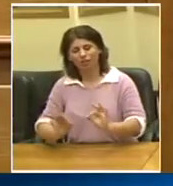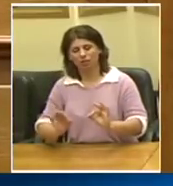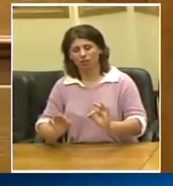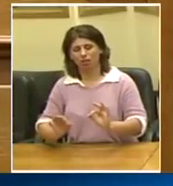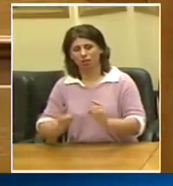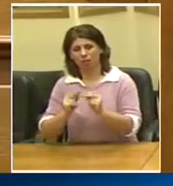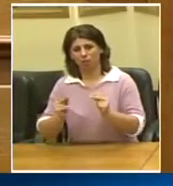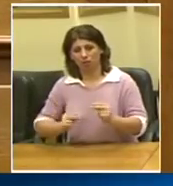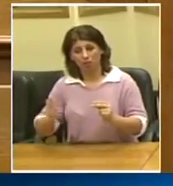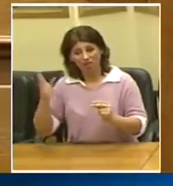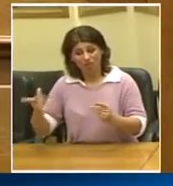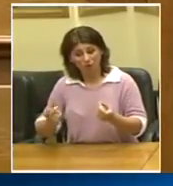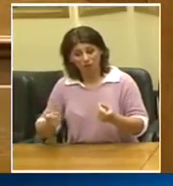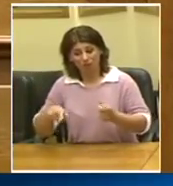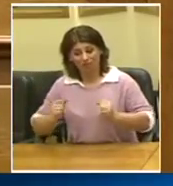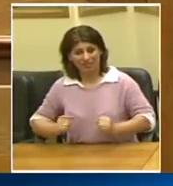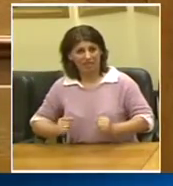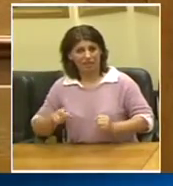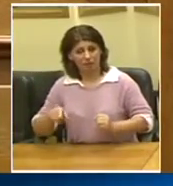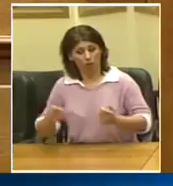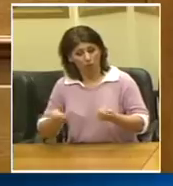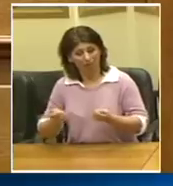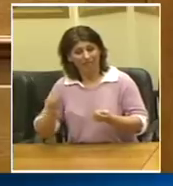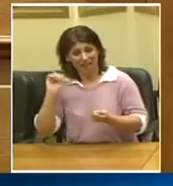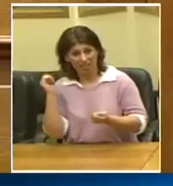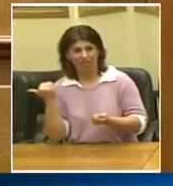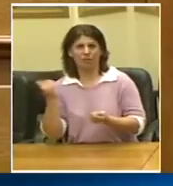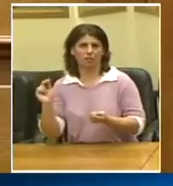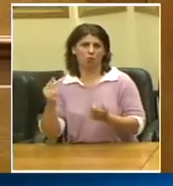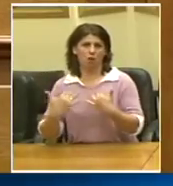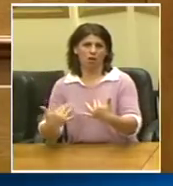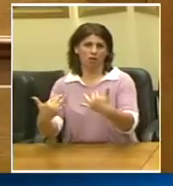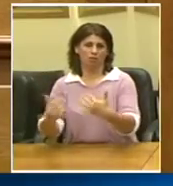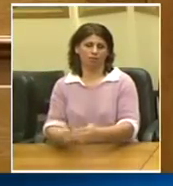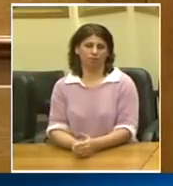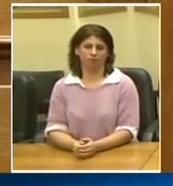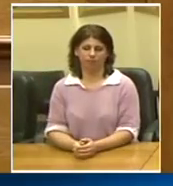με τη στάση σας αυτό το οποίο συνέβη χθες στη Βουλή.